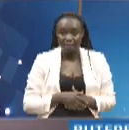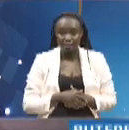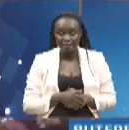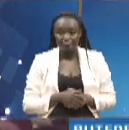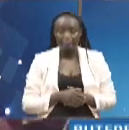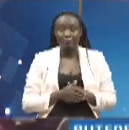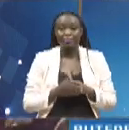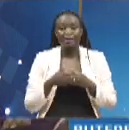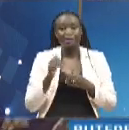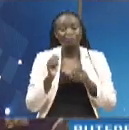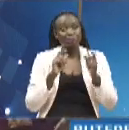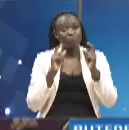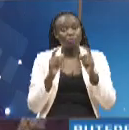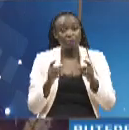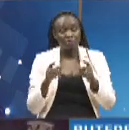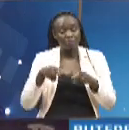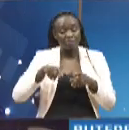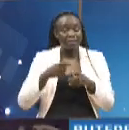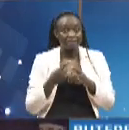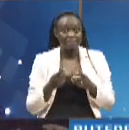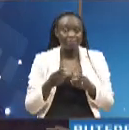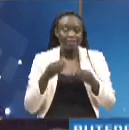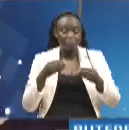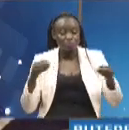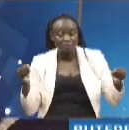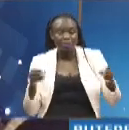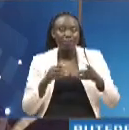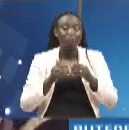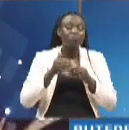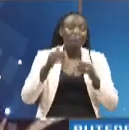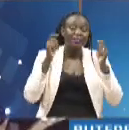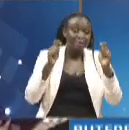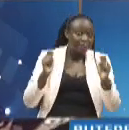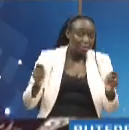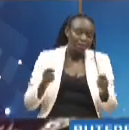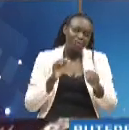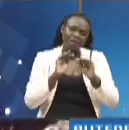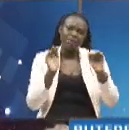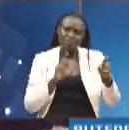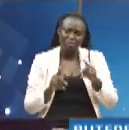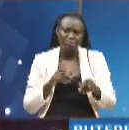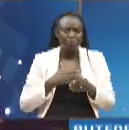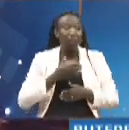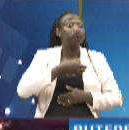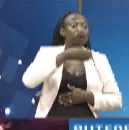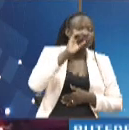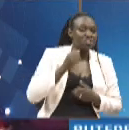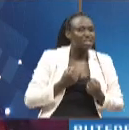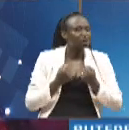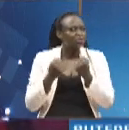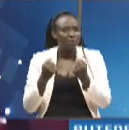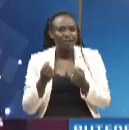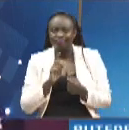mu Kampala, n'agamba nti ebiseera by'ennaku enkulu ebibindabinda ne kampeyini zetwolekedde, era n'asaba abantu obutanywa ne bavuga, obutavuga nga bali ku